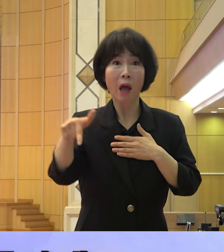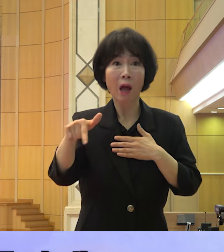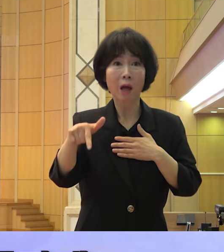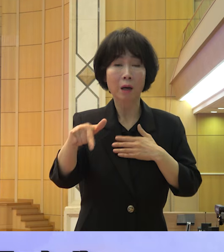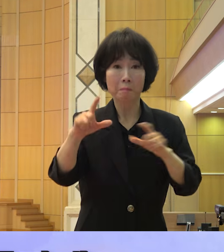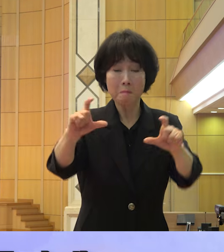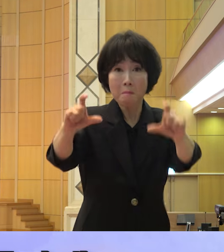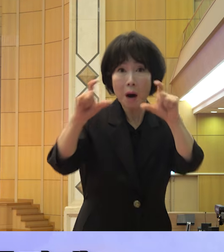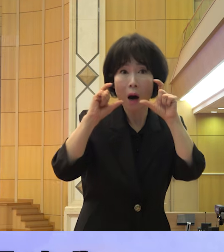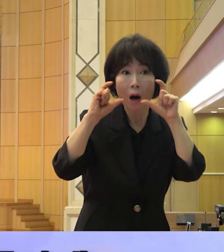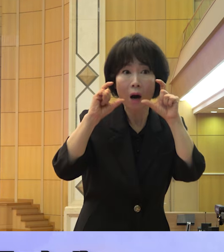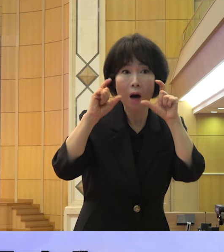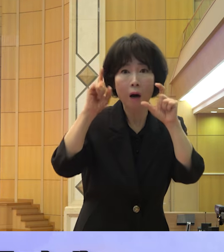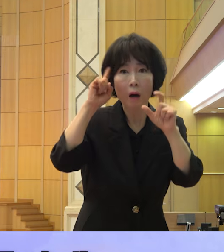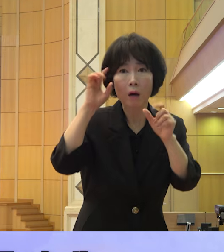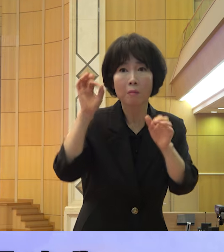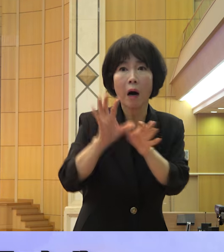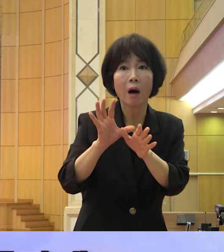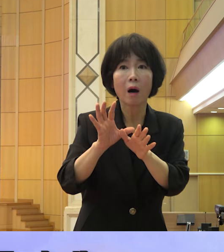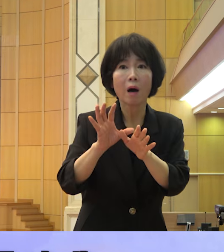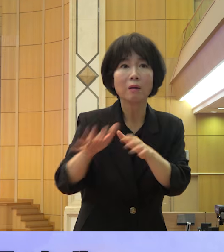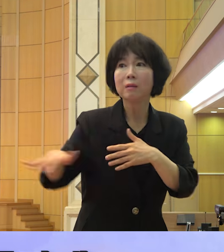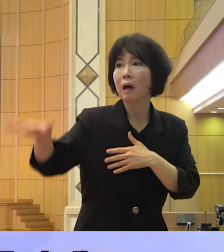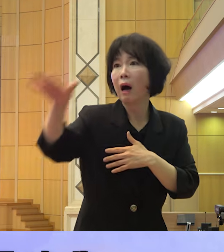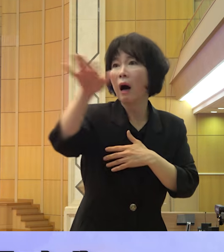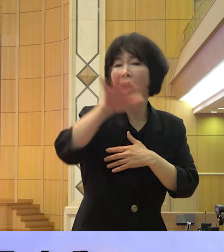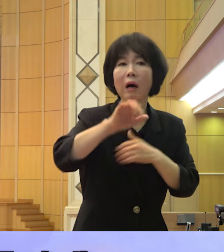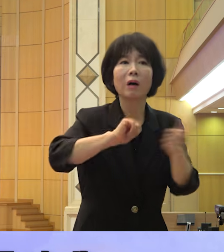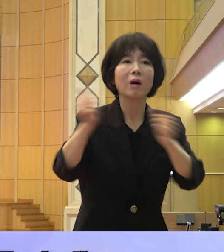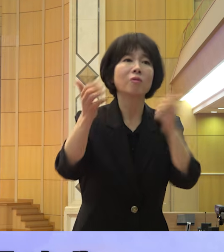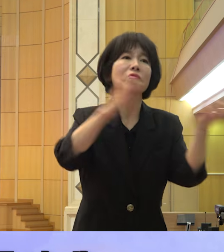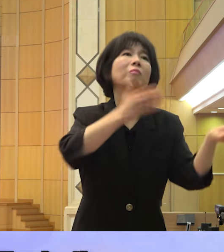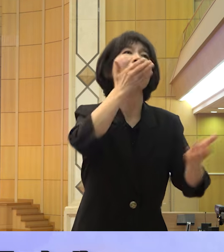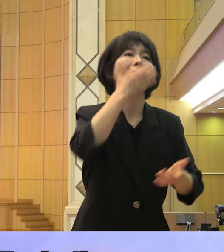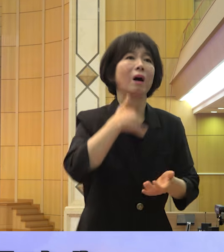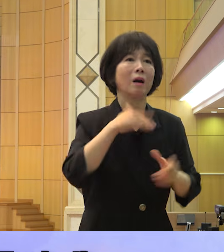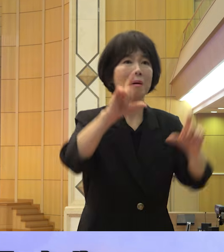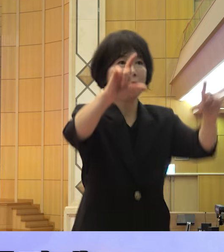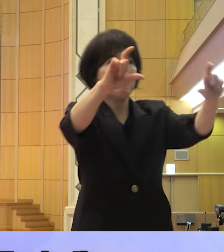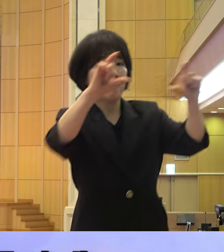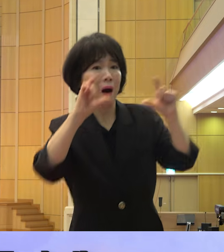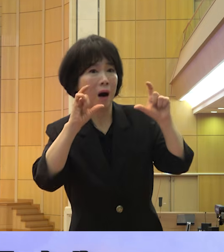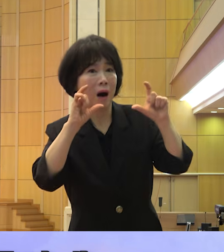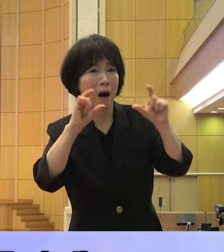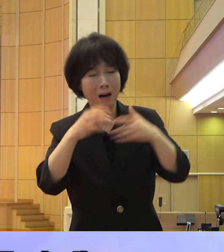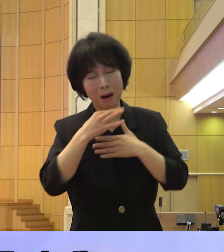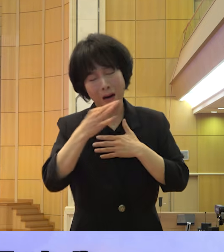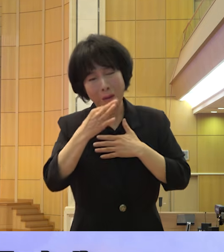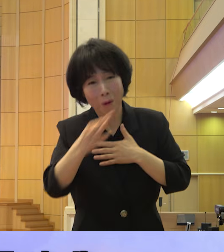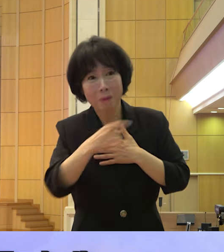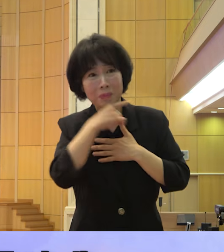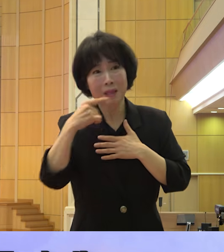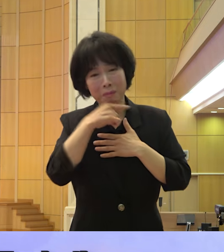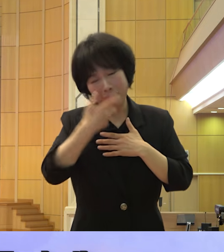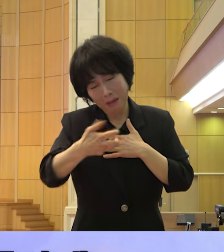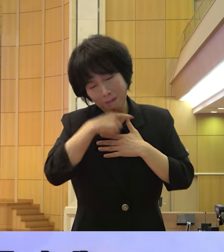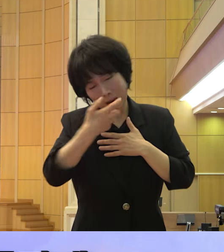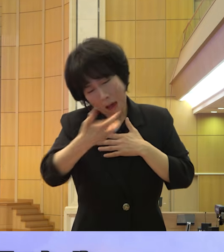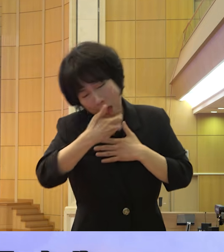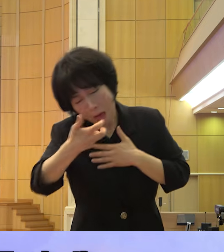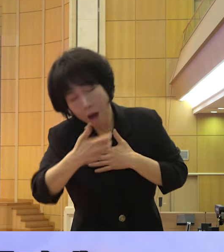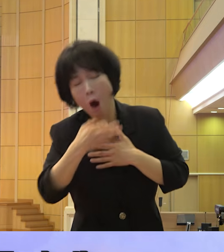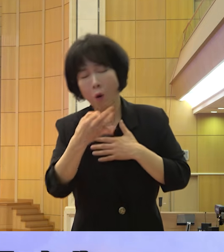하더라도 폐결핵 걸리면 다 죽었어요. 살아난 사람 별로 없었어요. 그냥 콜록하면 피를 막 쏟아버리고 그냥.